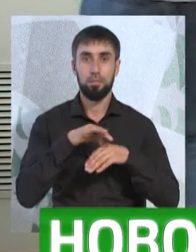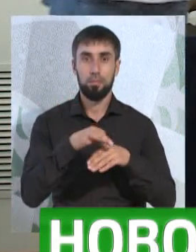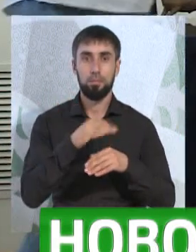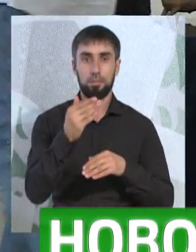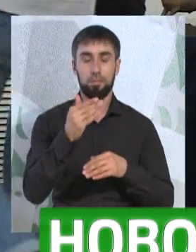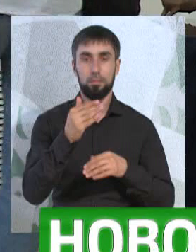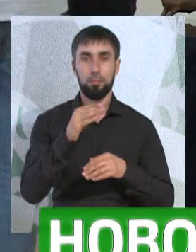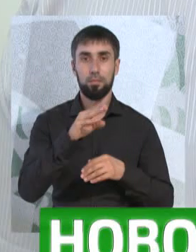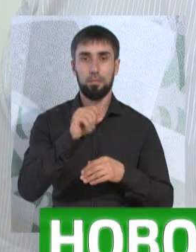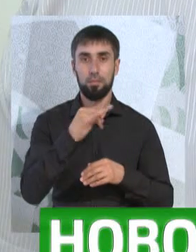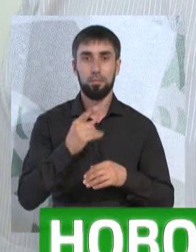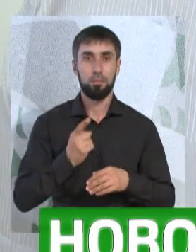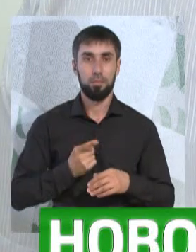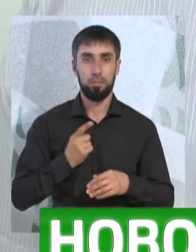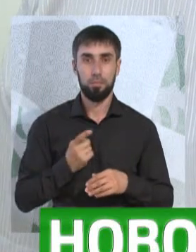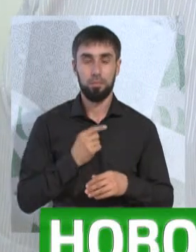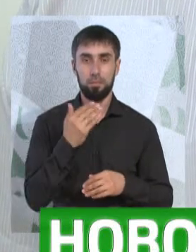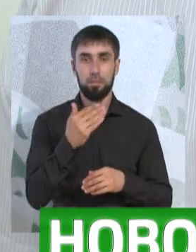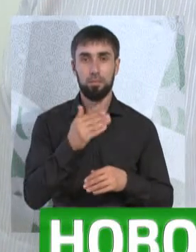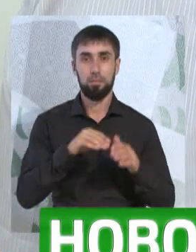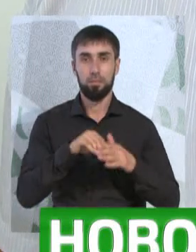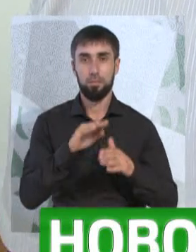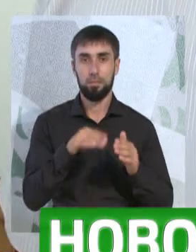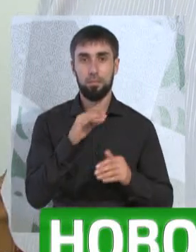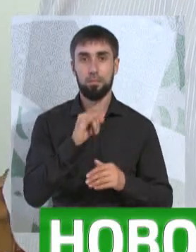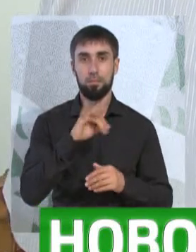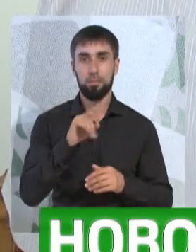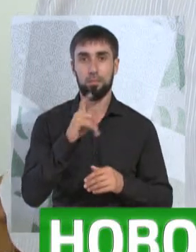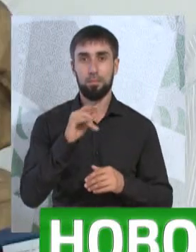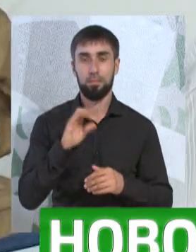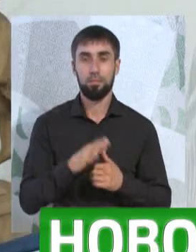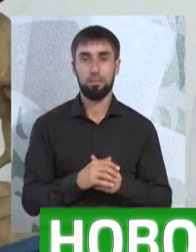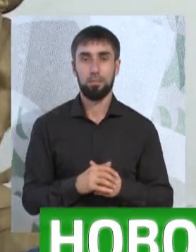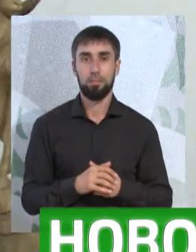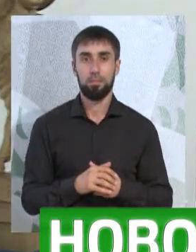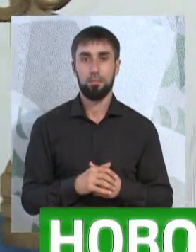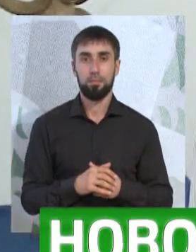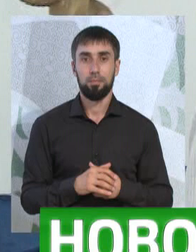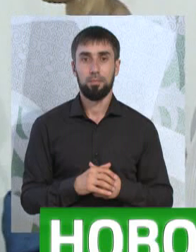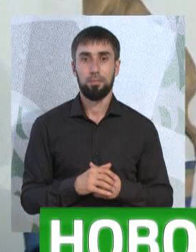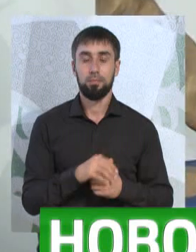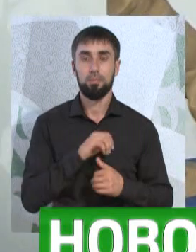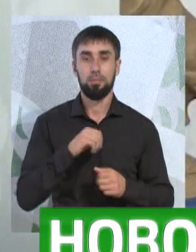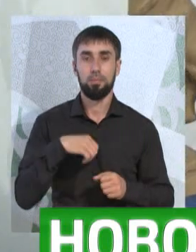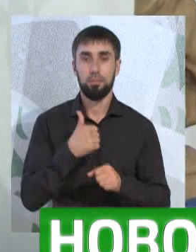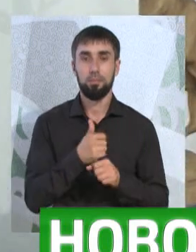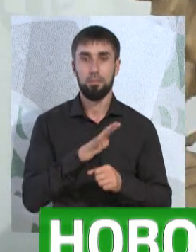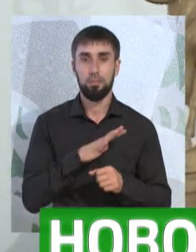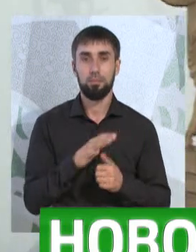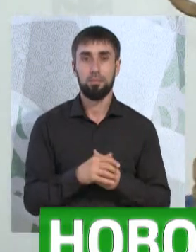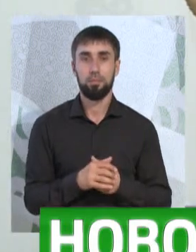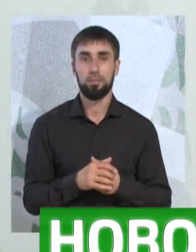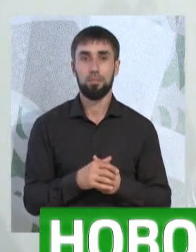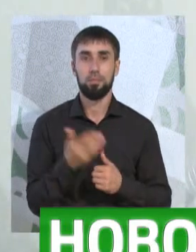талантливого художника и мастера декоративно-прикладного искусства Юсупа Хамчиева. Раньше я всегда в основном делал анималистику, это